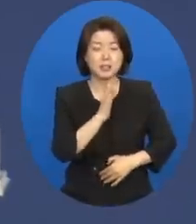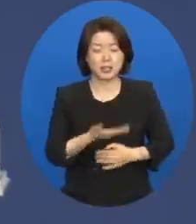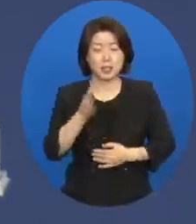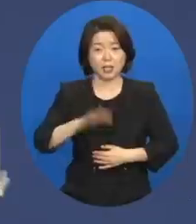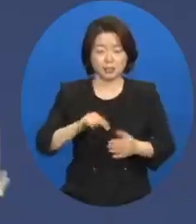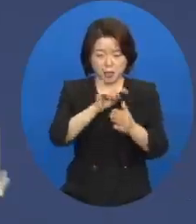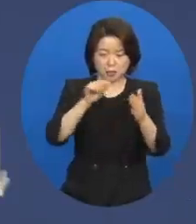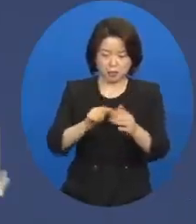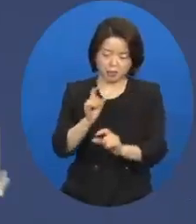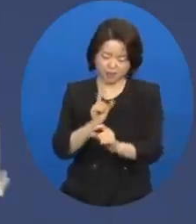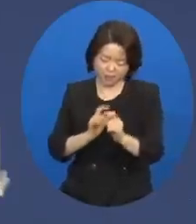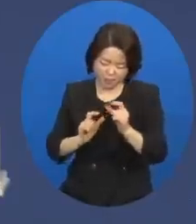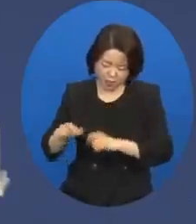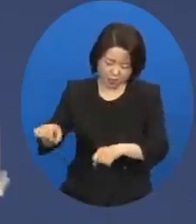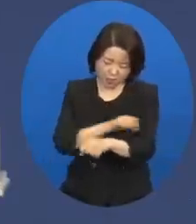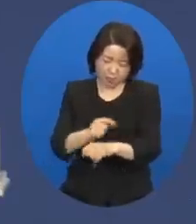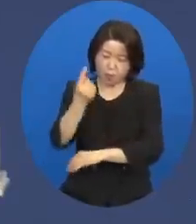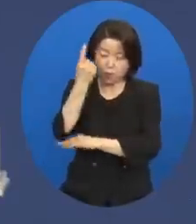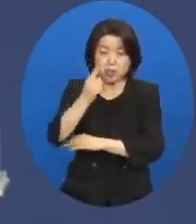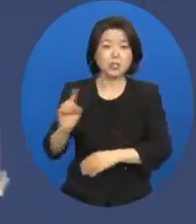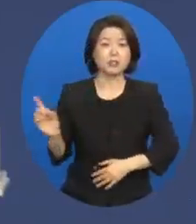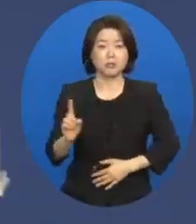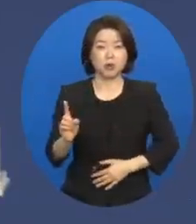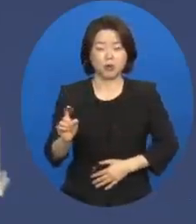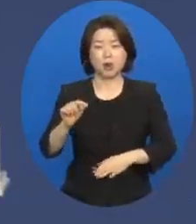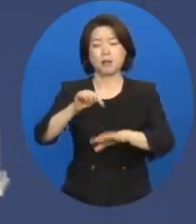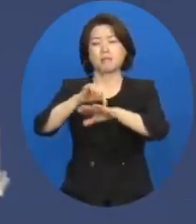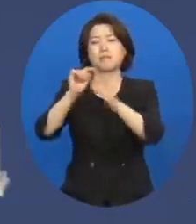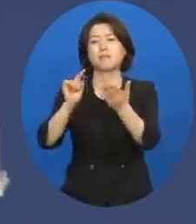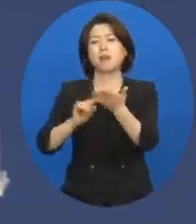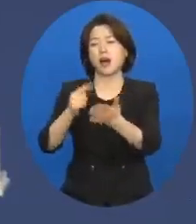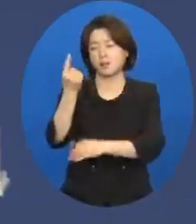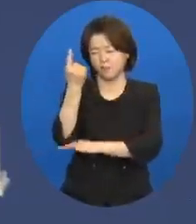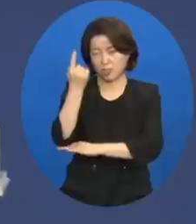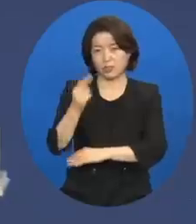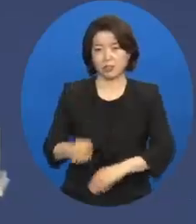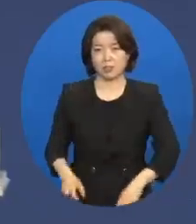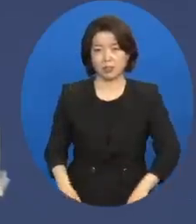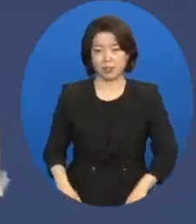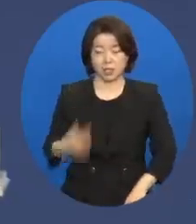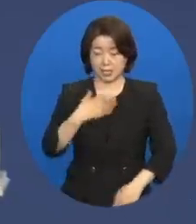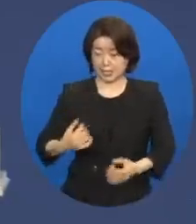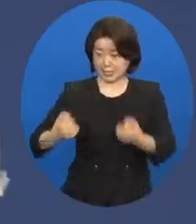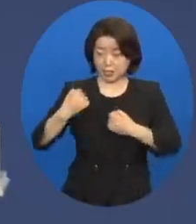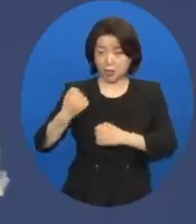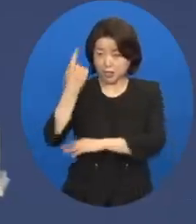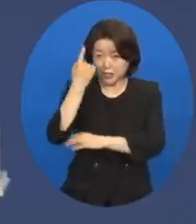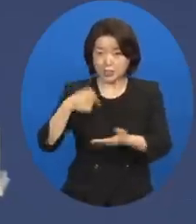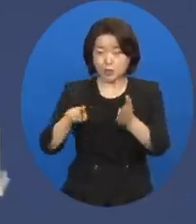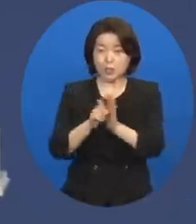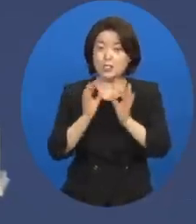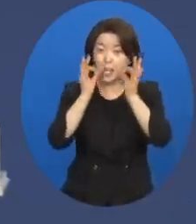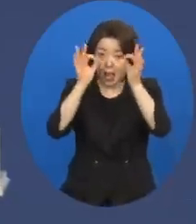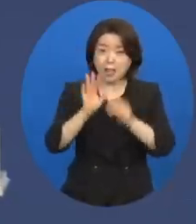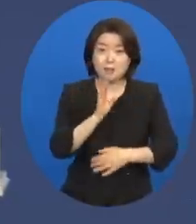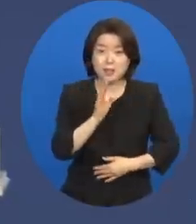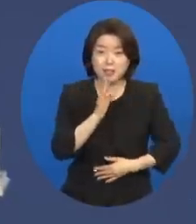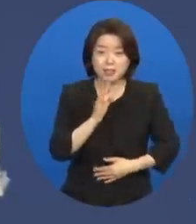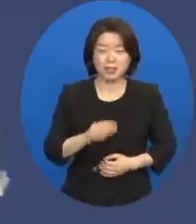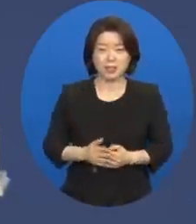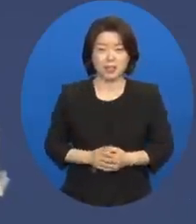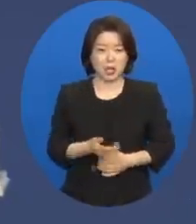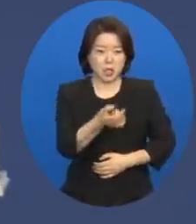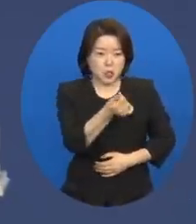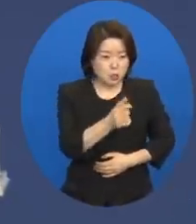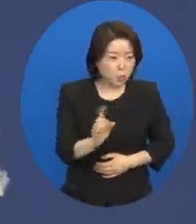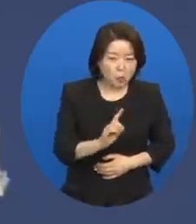중에 더욱 지켜야 될 게 있다. 마음을 지켜라. 여러분 우리 건강 지키기 위해서 얼마나 애쓰신지 아시잖아요.